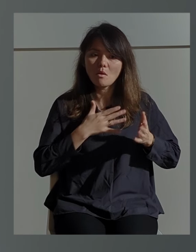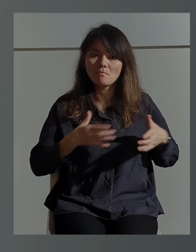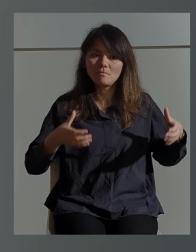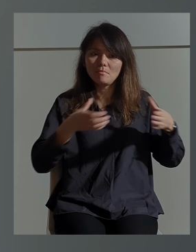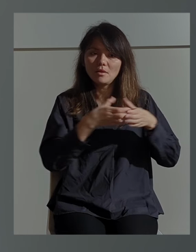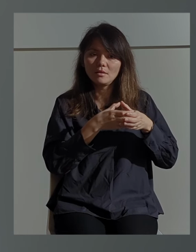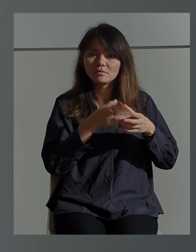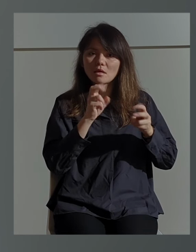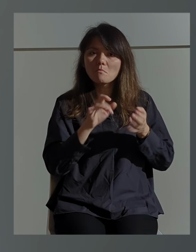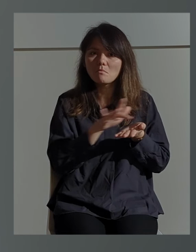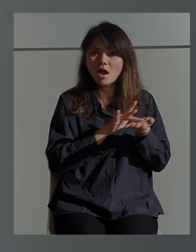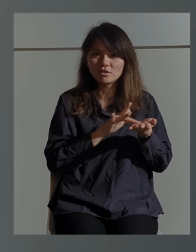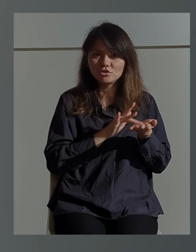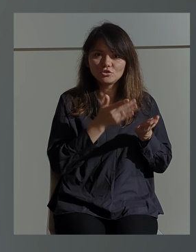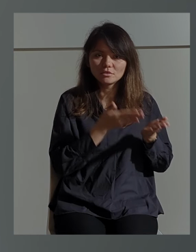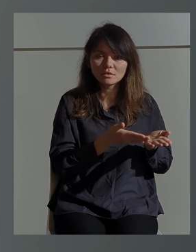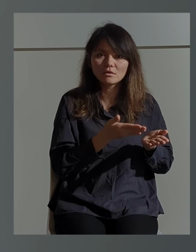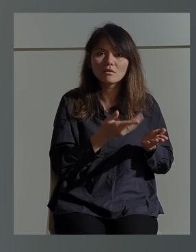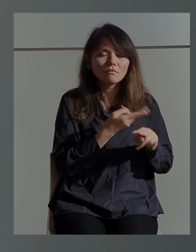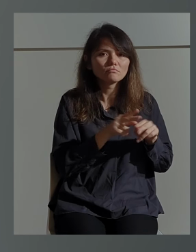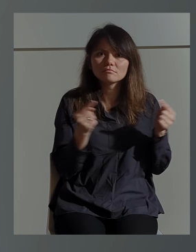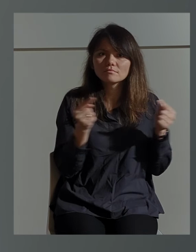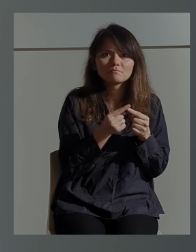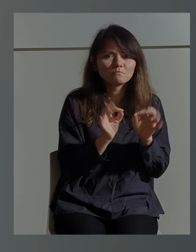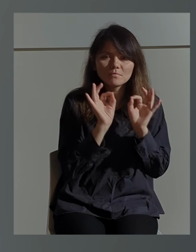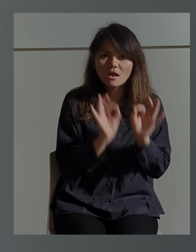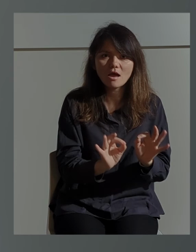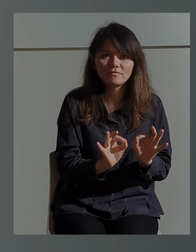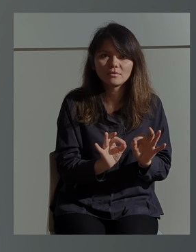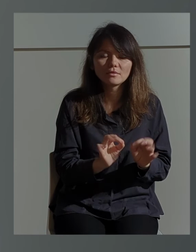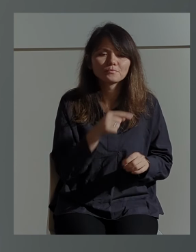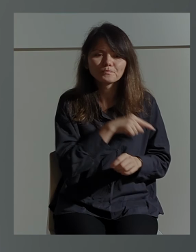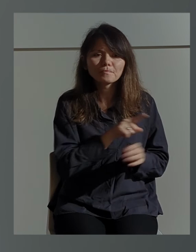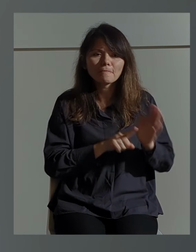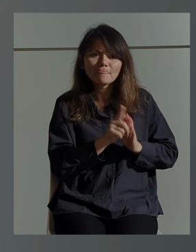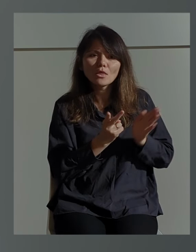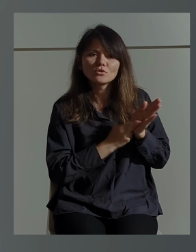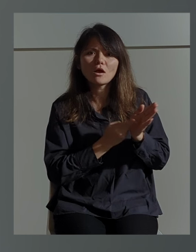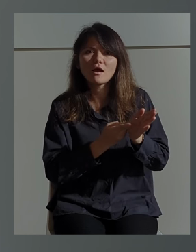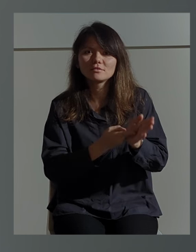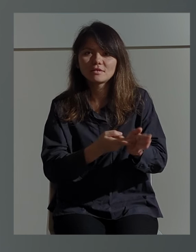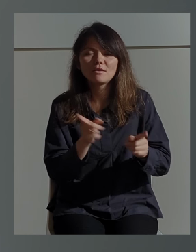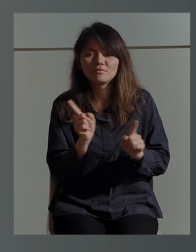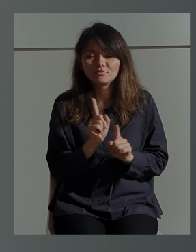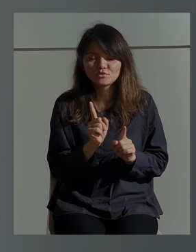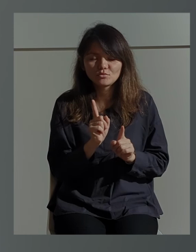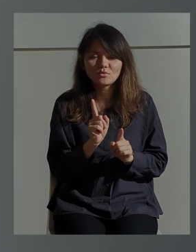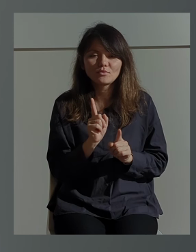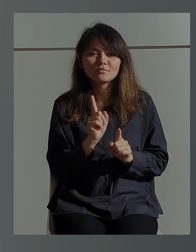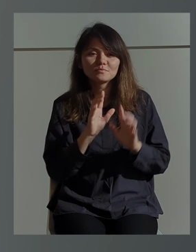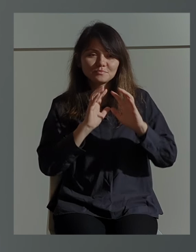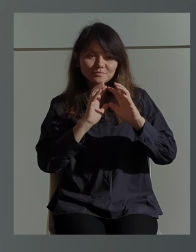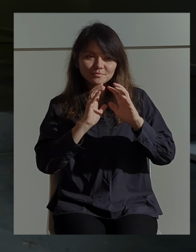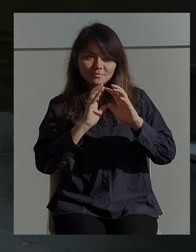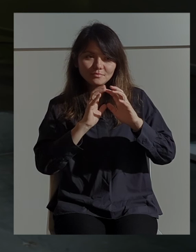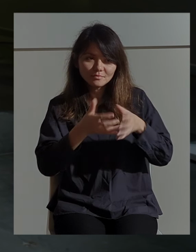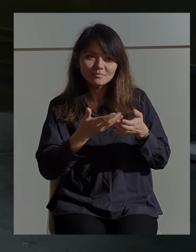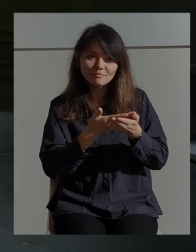это картина мира магическая она достоверно и правильно он приводит доказательство того что тот